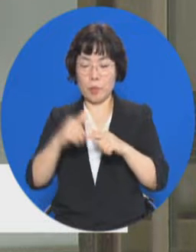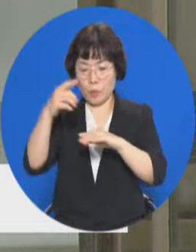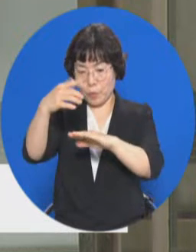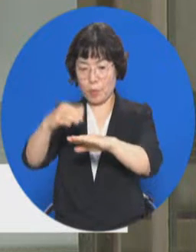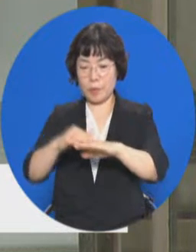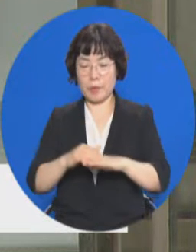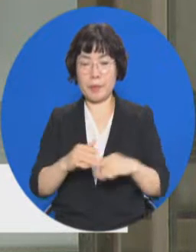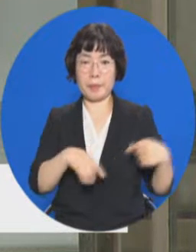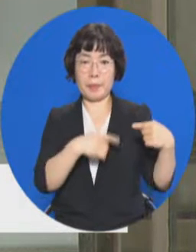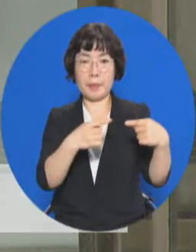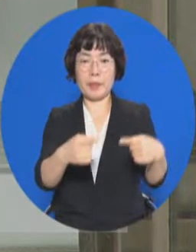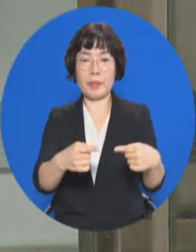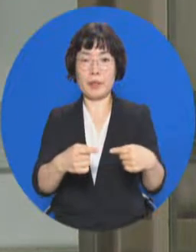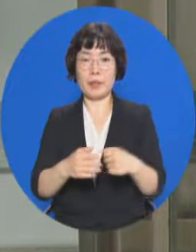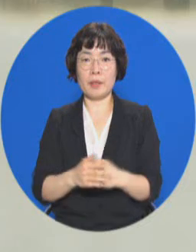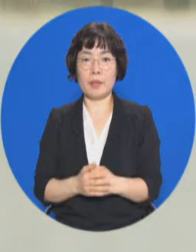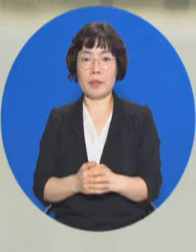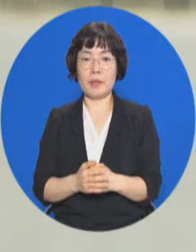개척교회 예배에 참석했습니다.